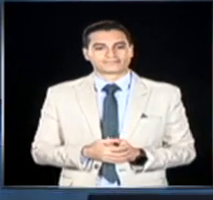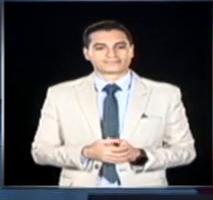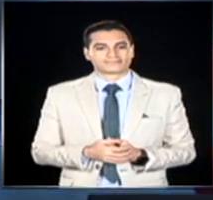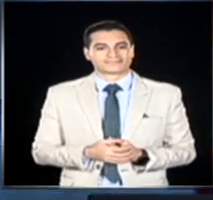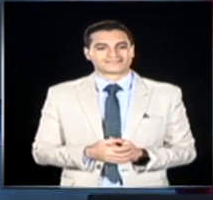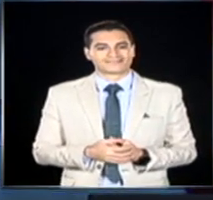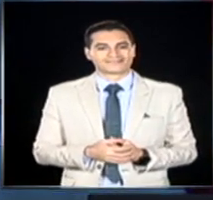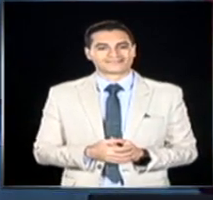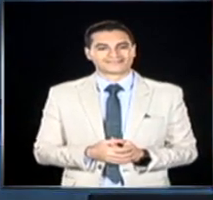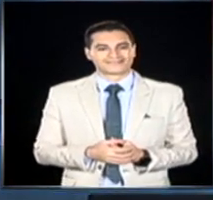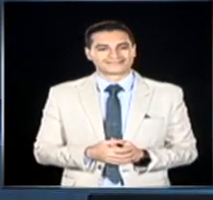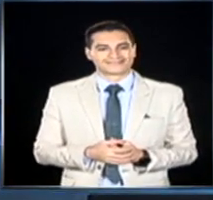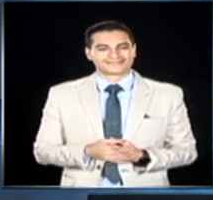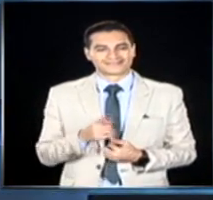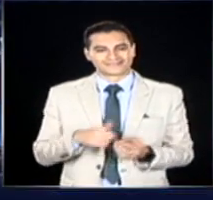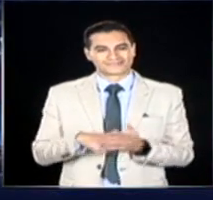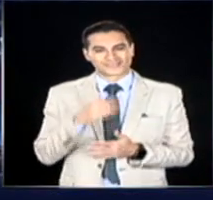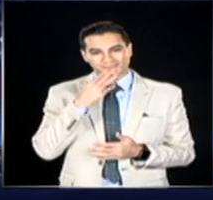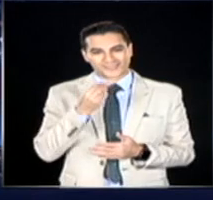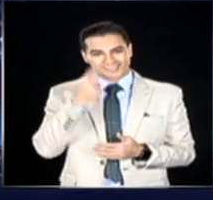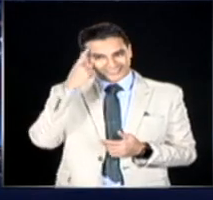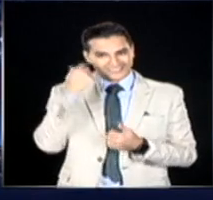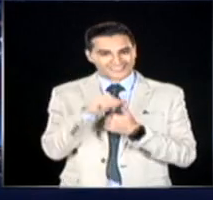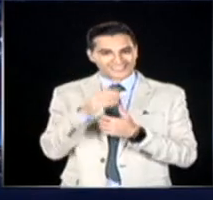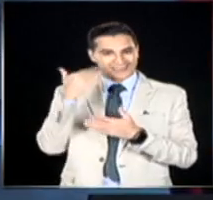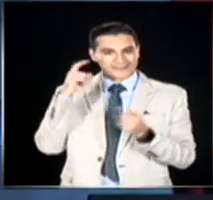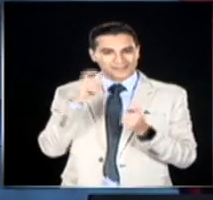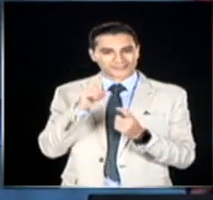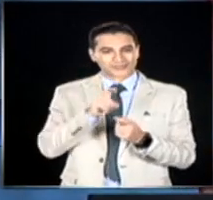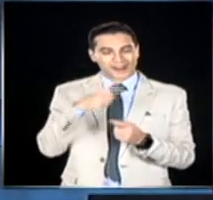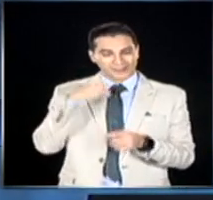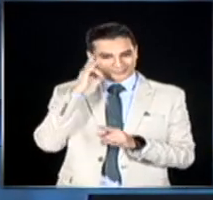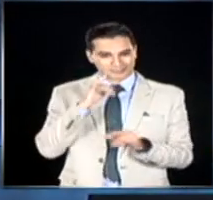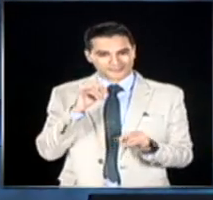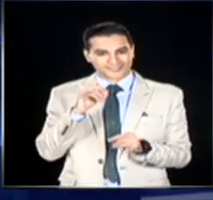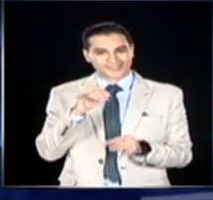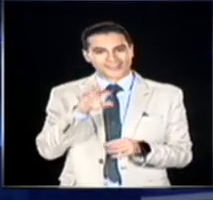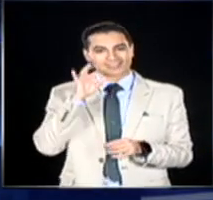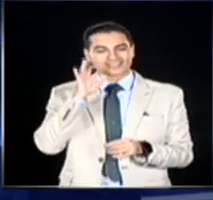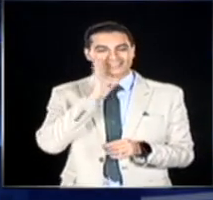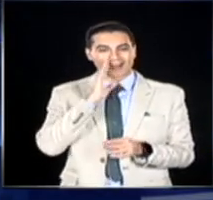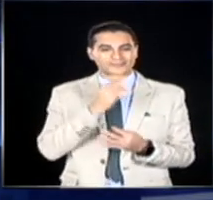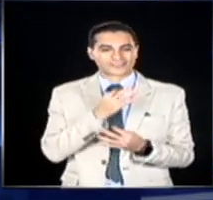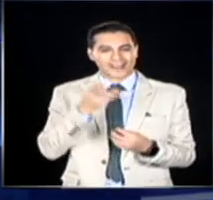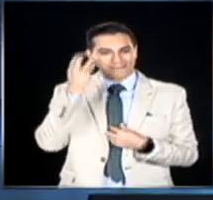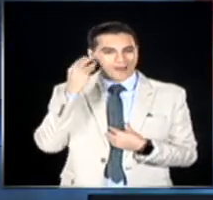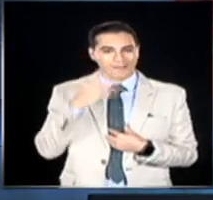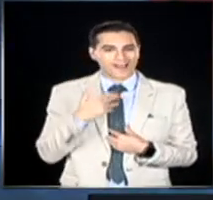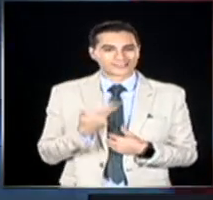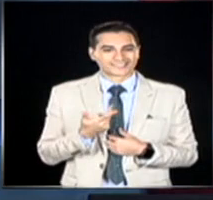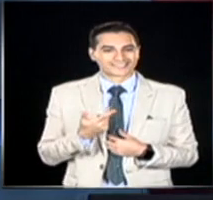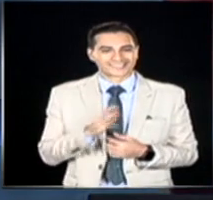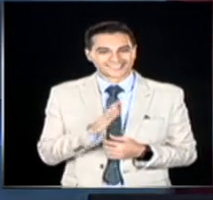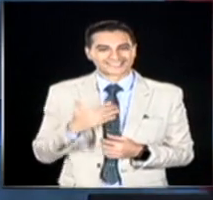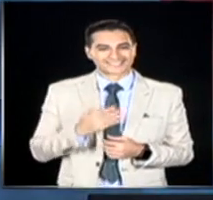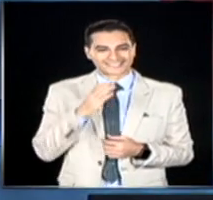اتعلمت من الماتش بتاع دور الله. اتعلمت من الماتش اللي فات. اتعلمت طبعا. طبعا. عايز معلومة ايه؟ قول لي. خلاص طالما